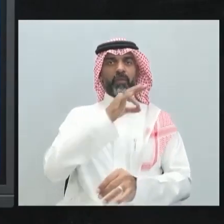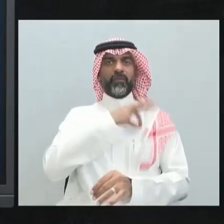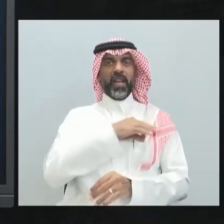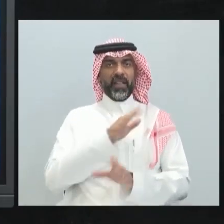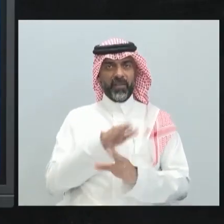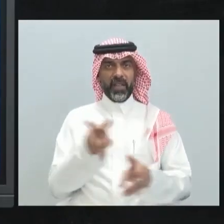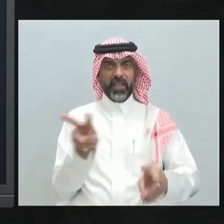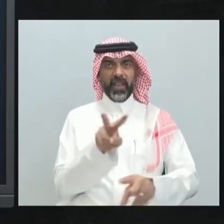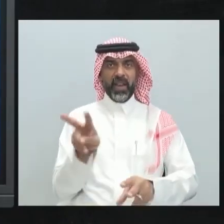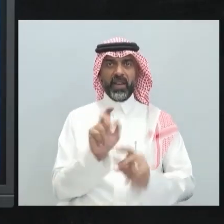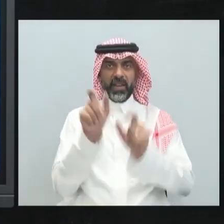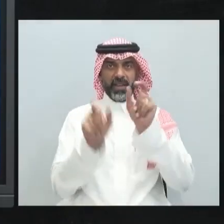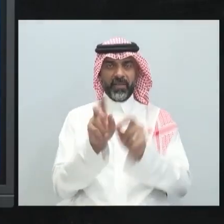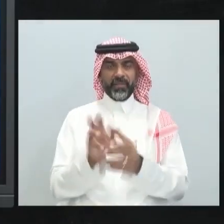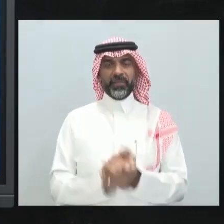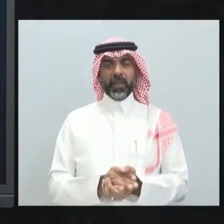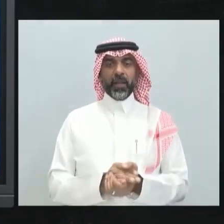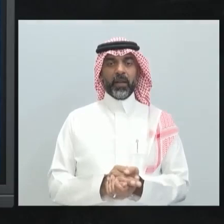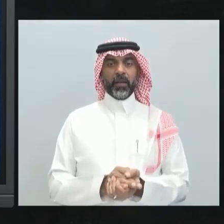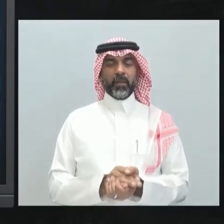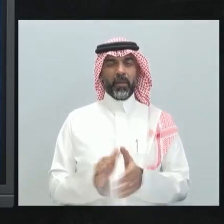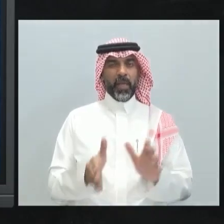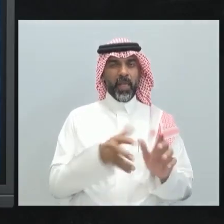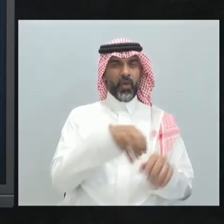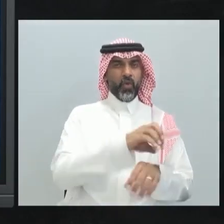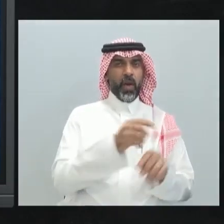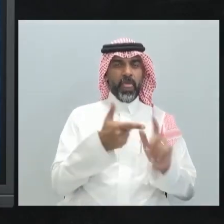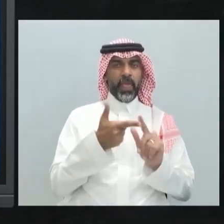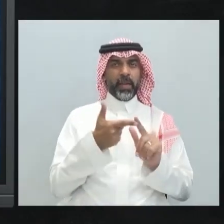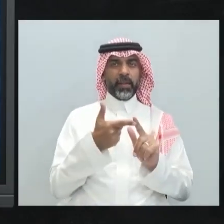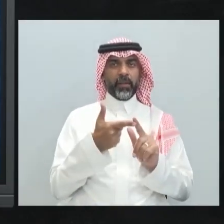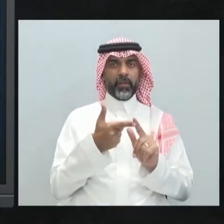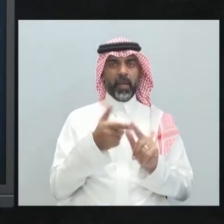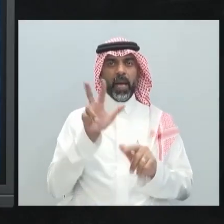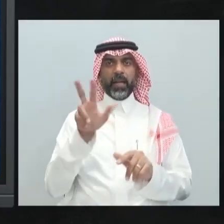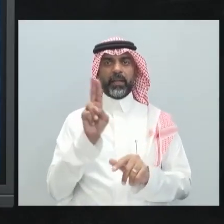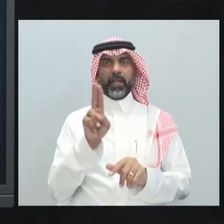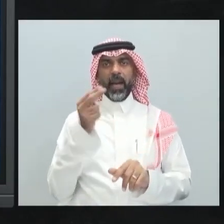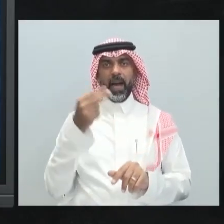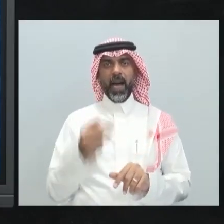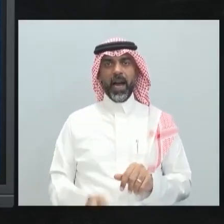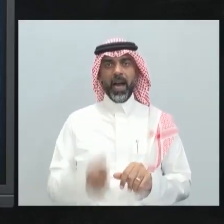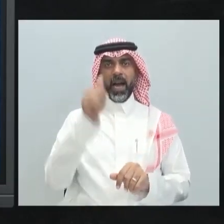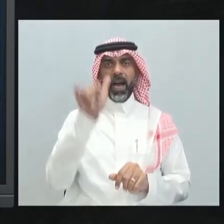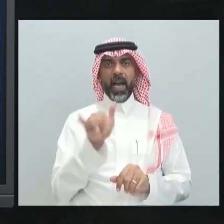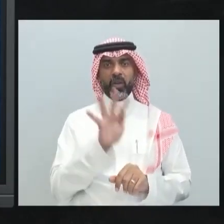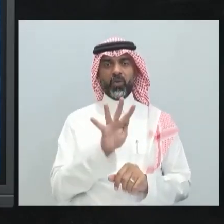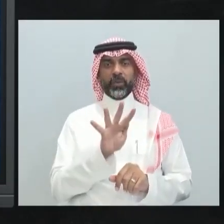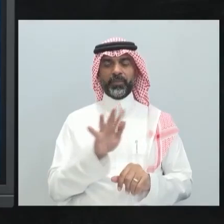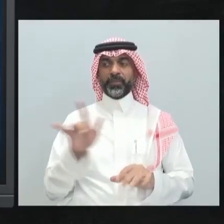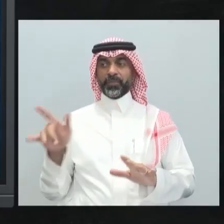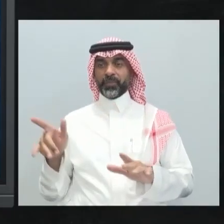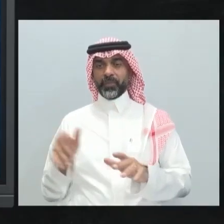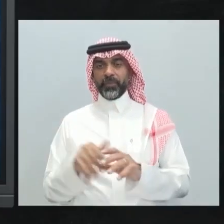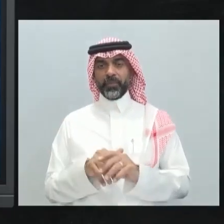يستفيدون من هذه العلاقه بينما في الشق الثاني في النوع الثاني علاقه التعايش ظهر معنا احد المخلوقات يستفيد